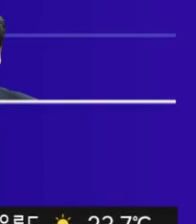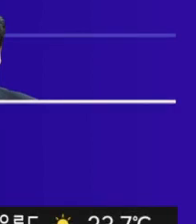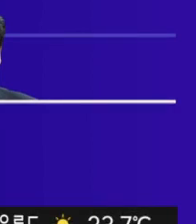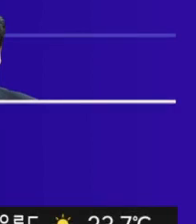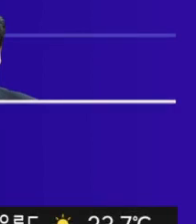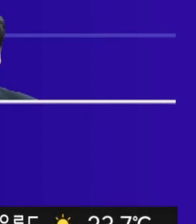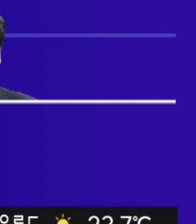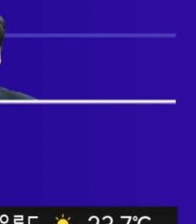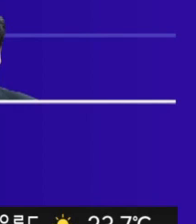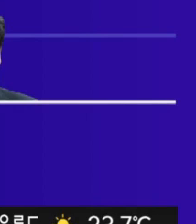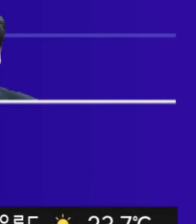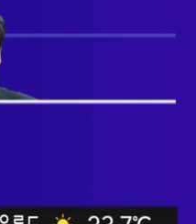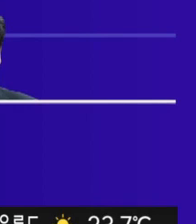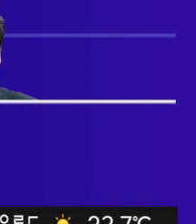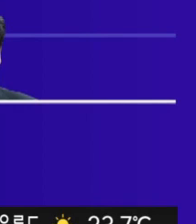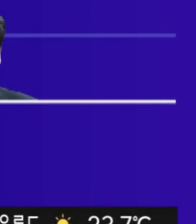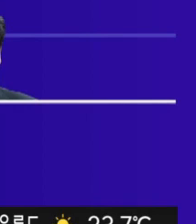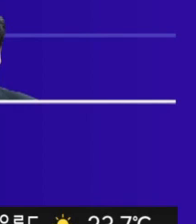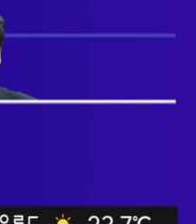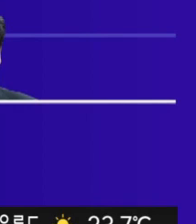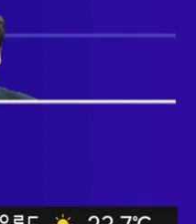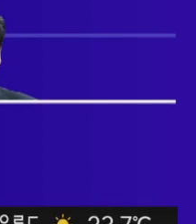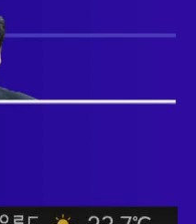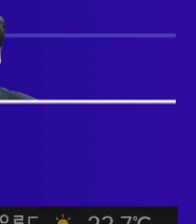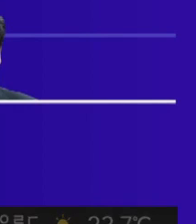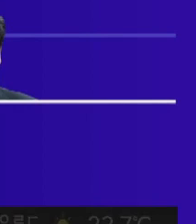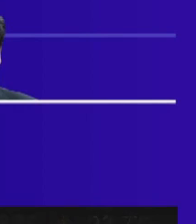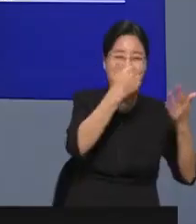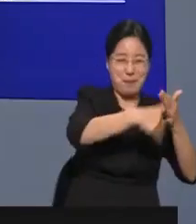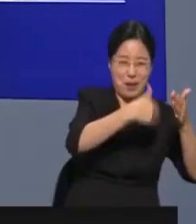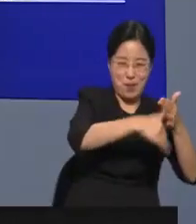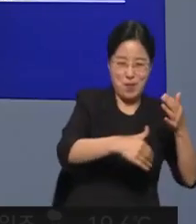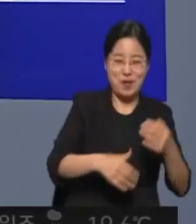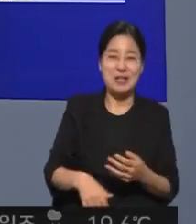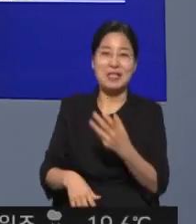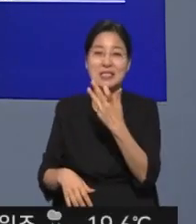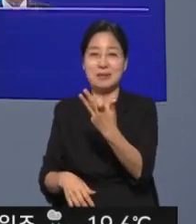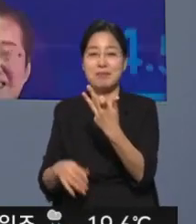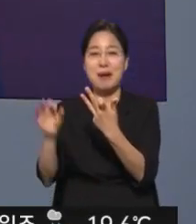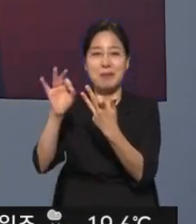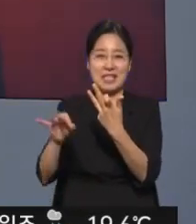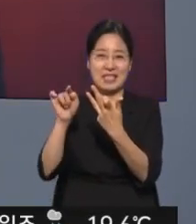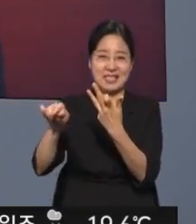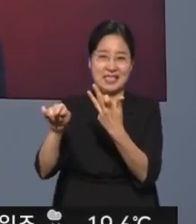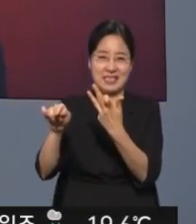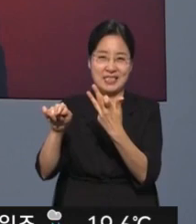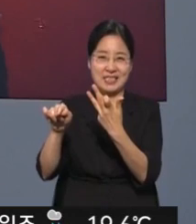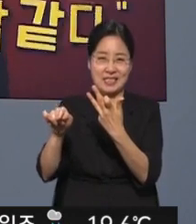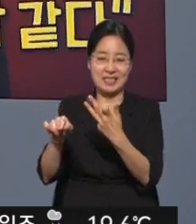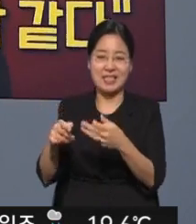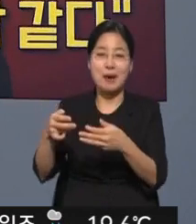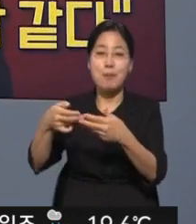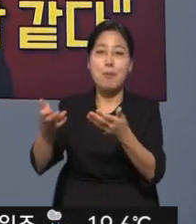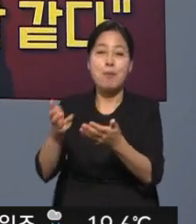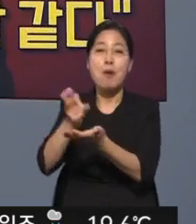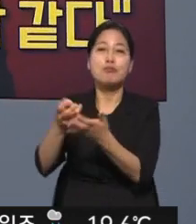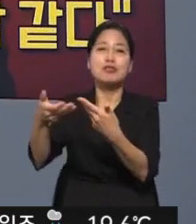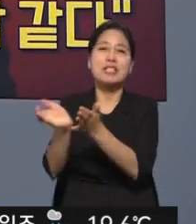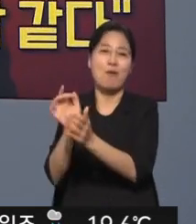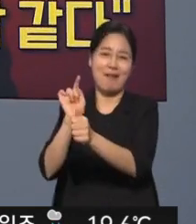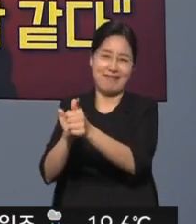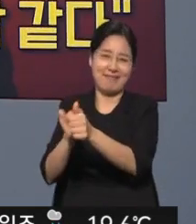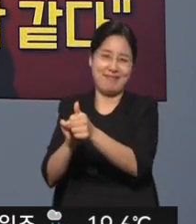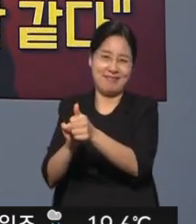오세훈 서울시장과 홍준표 대구시장보다 높은 것으로 나타났습니다. 한 장관의 빼달라 말라가 더 호들갑 떠는 것 같다. 여러분의